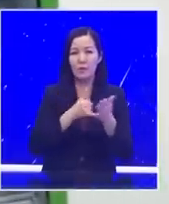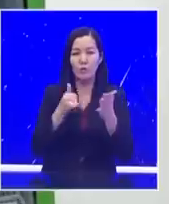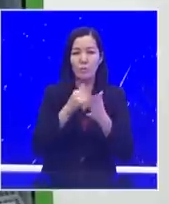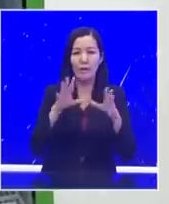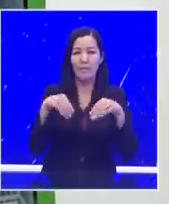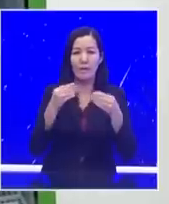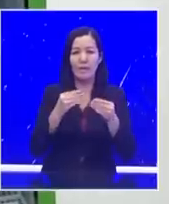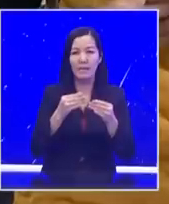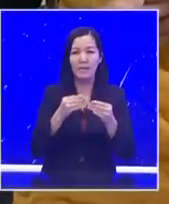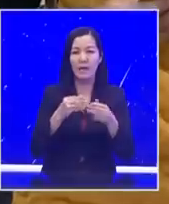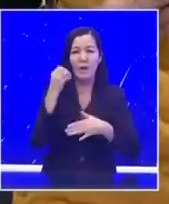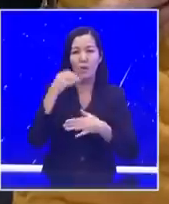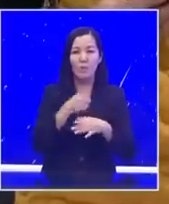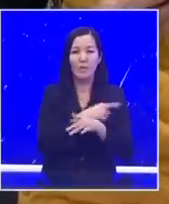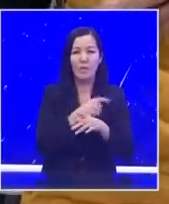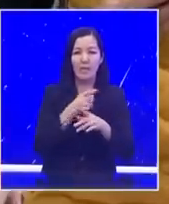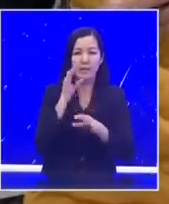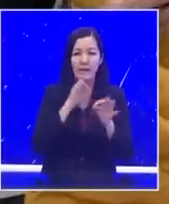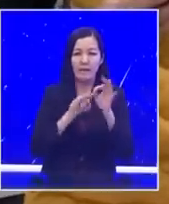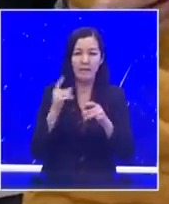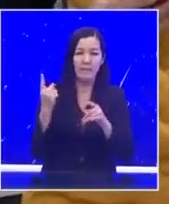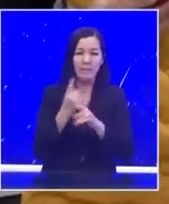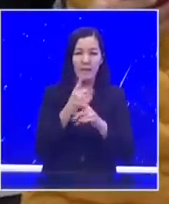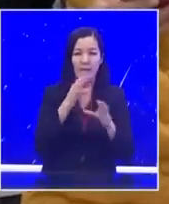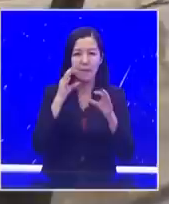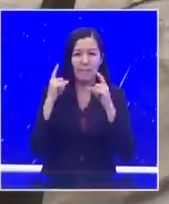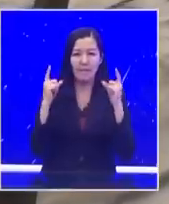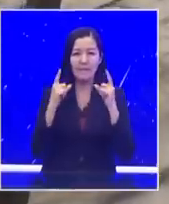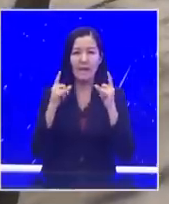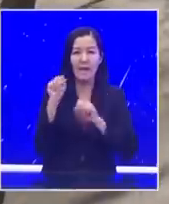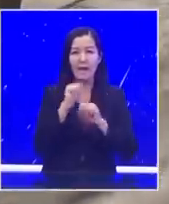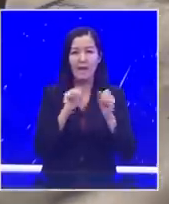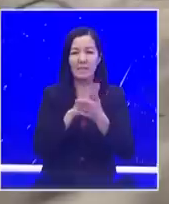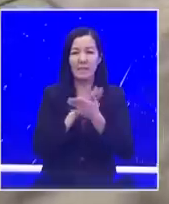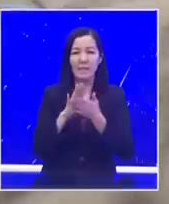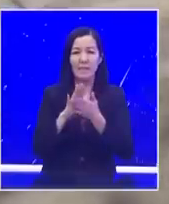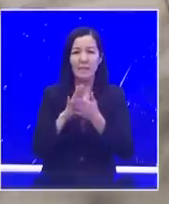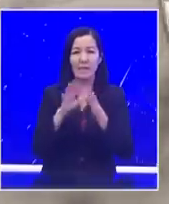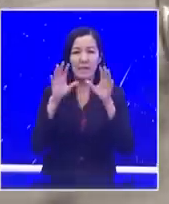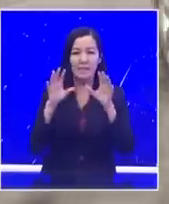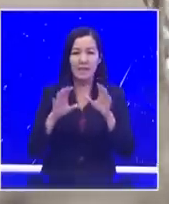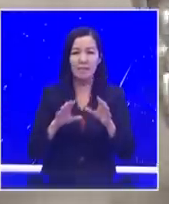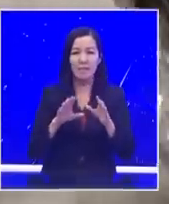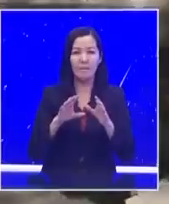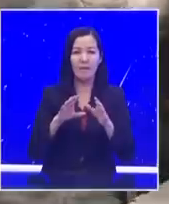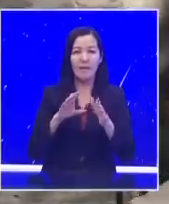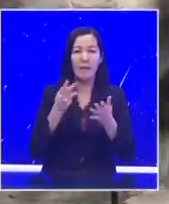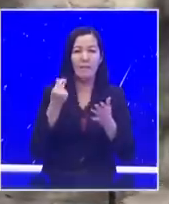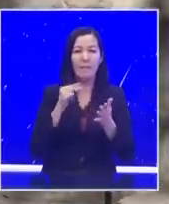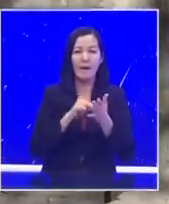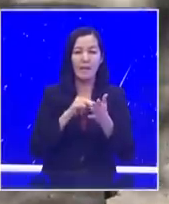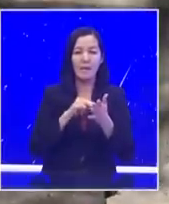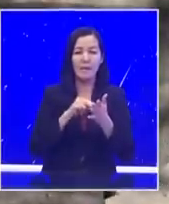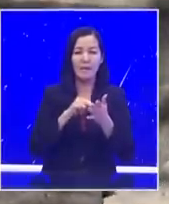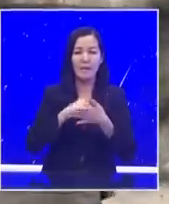үлестірілді. Айта кетейік, орталық дәріханада бір реттік маскалар мен антисептикалық сұйықтықтар заңмен белгіленген бағаларда